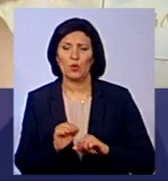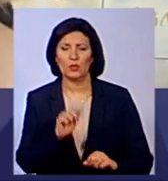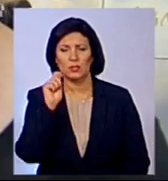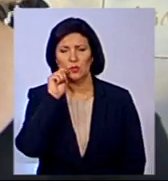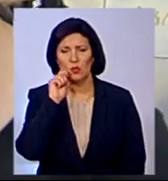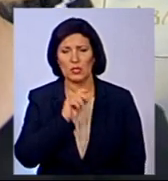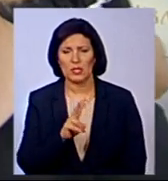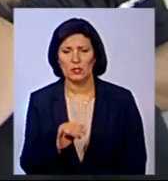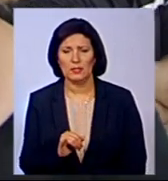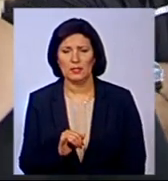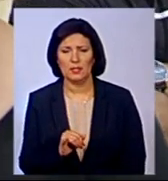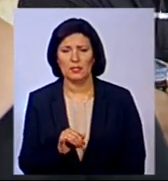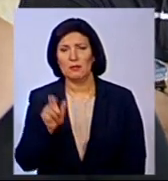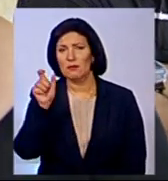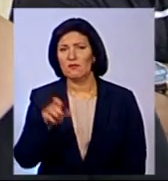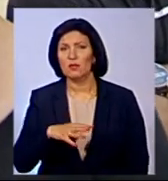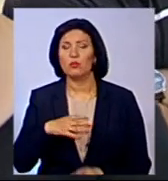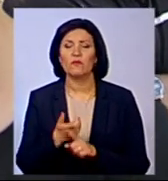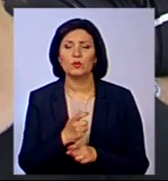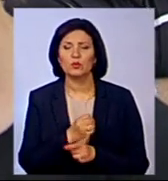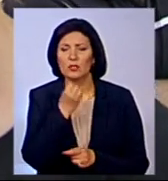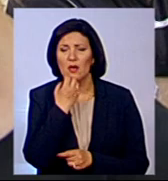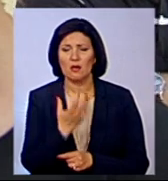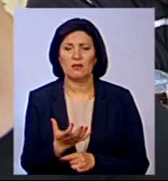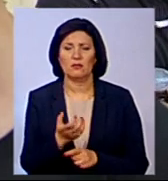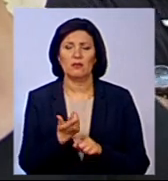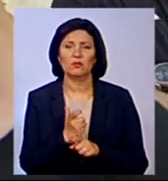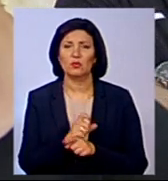Україну. Він був дуже гарна,